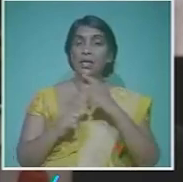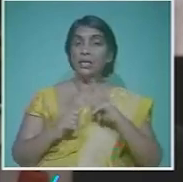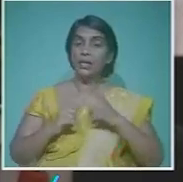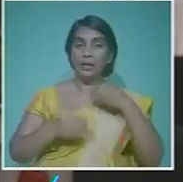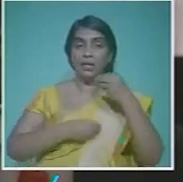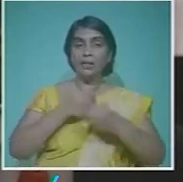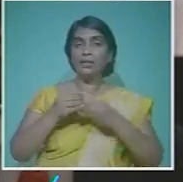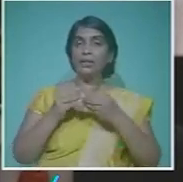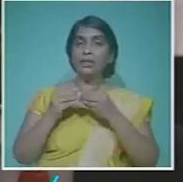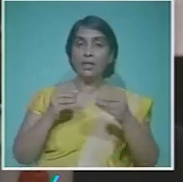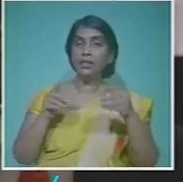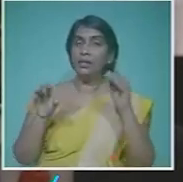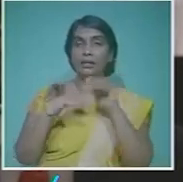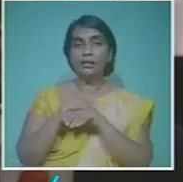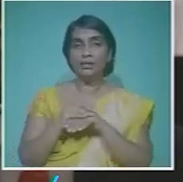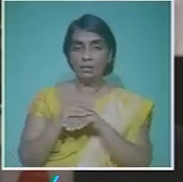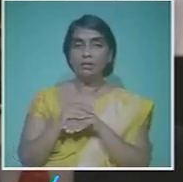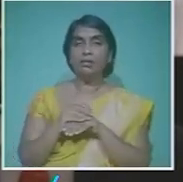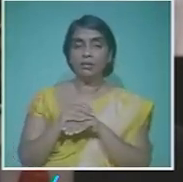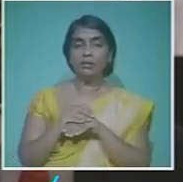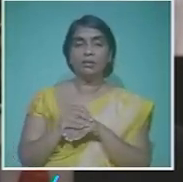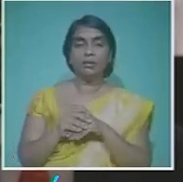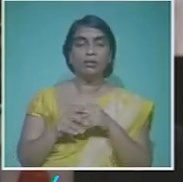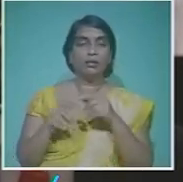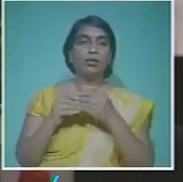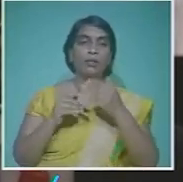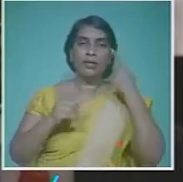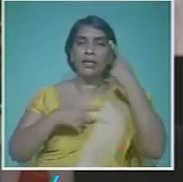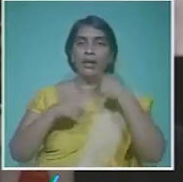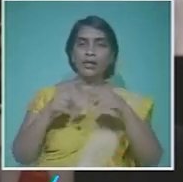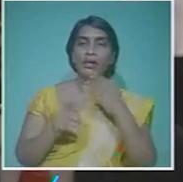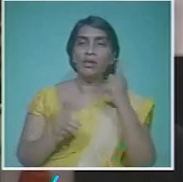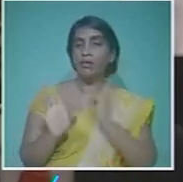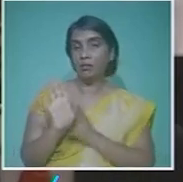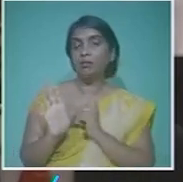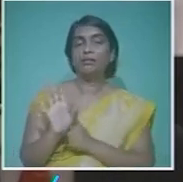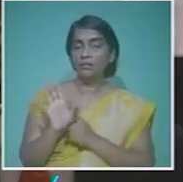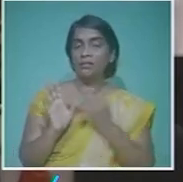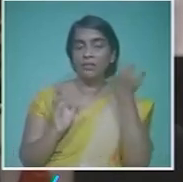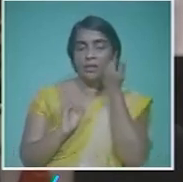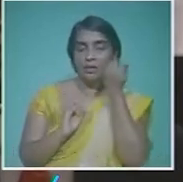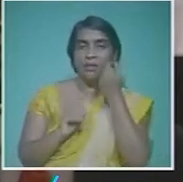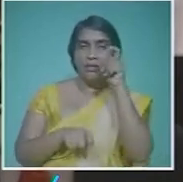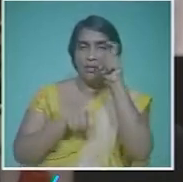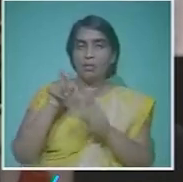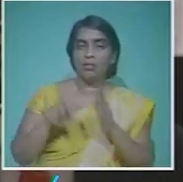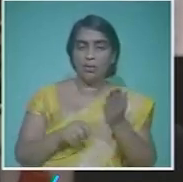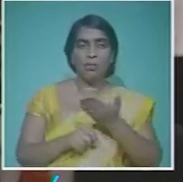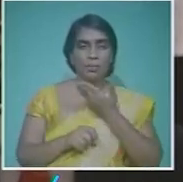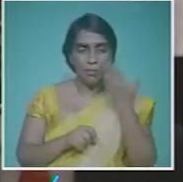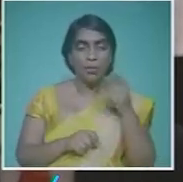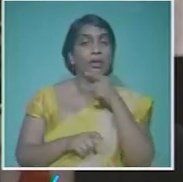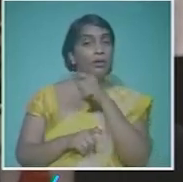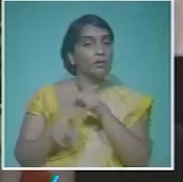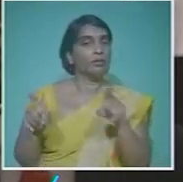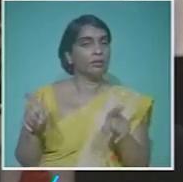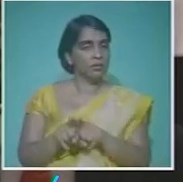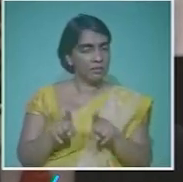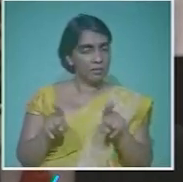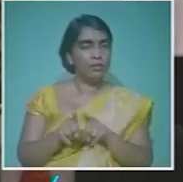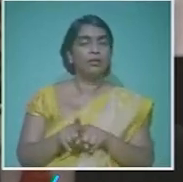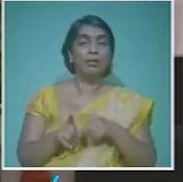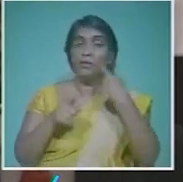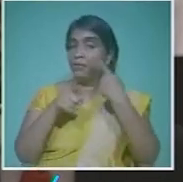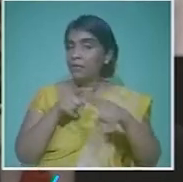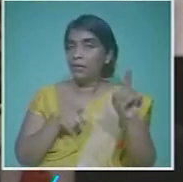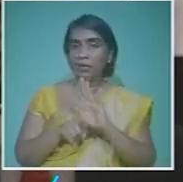ජීවනෝපායකකට සම්බන්ධ වෙන්න බැරි සදාකාලික රෝගාබාධ තත්ත්වයන් තියෙන අය ඉන්න පුළුවන්. මෙන්න මේ විදිය මේ